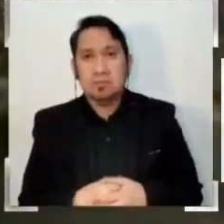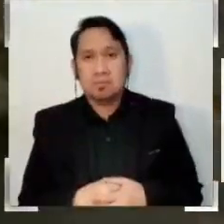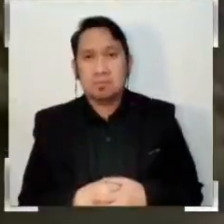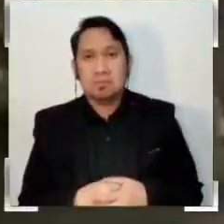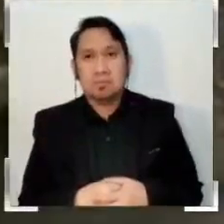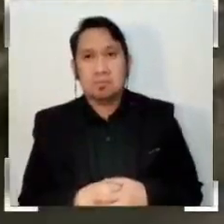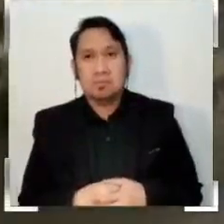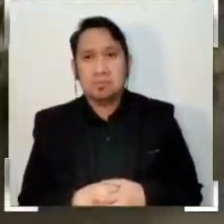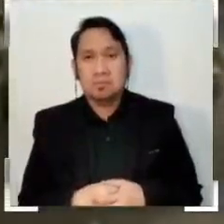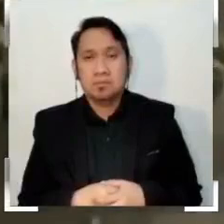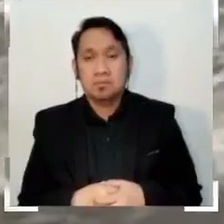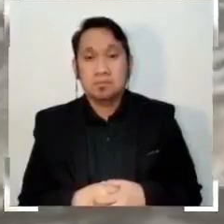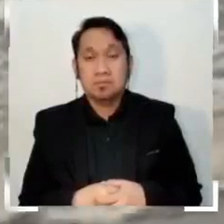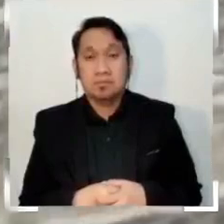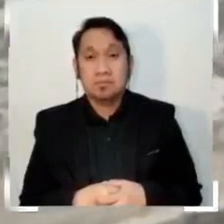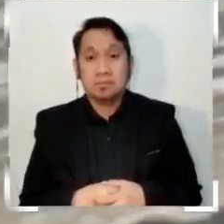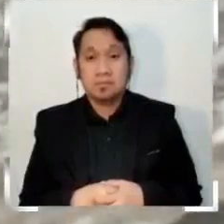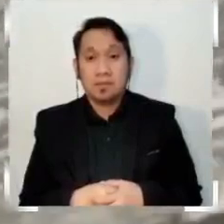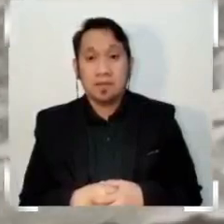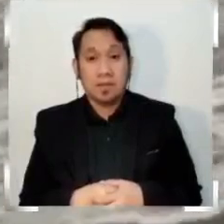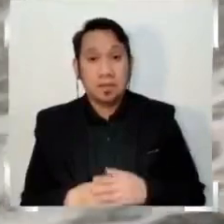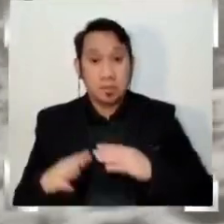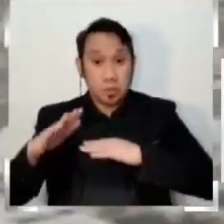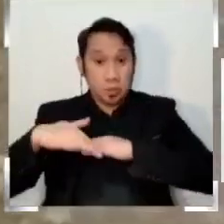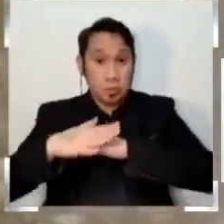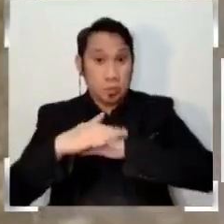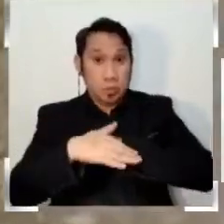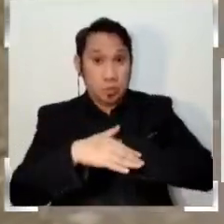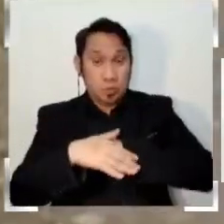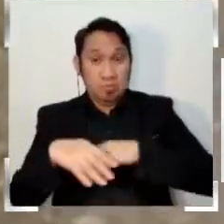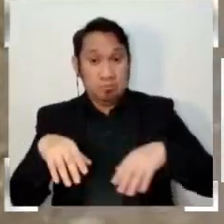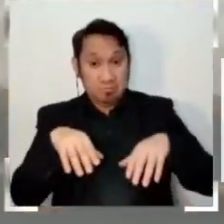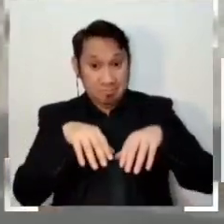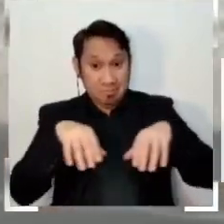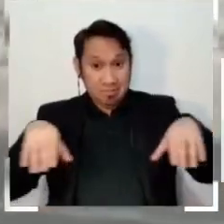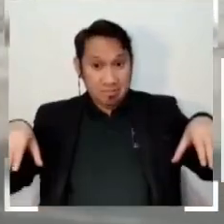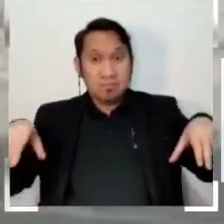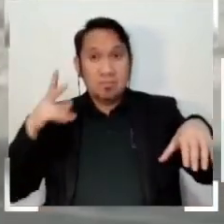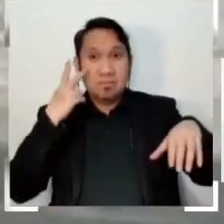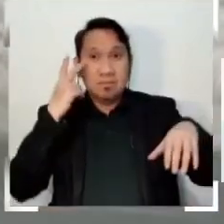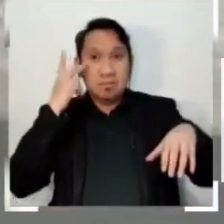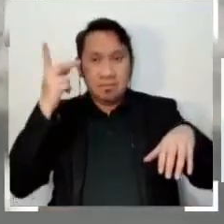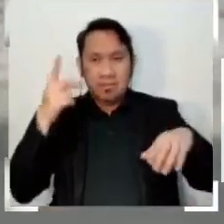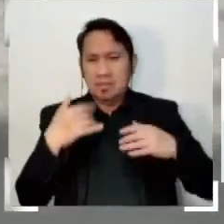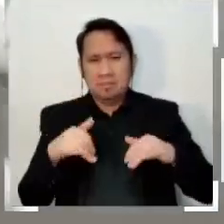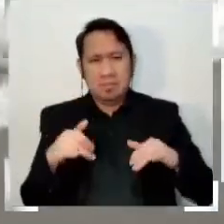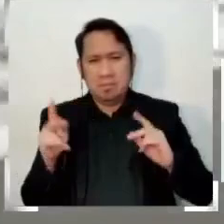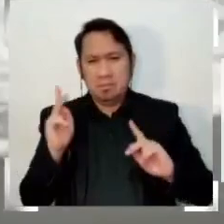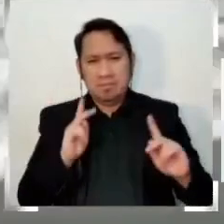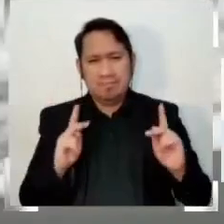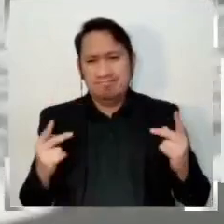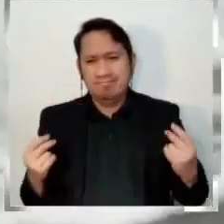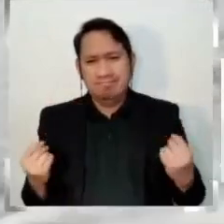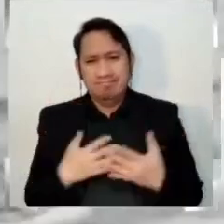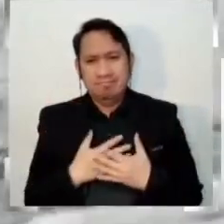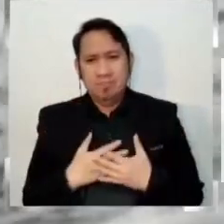Sa coastal areas ng Santa Ana, Cagayan, kinakabahan din ang mga residente dahil sa malalakas na alon.